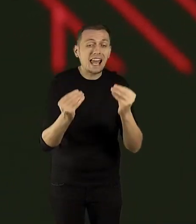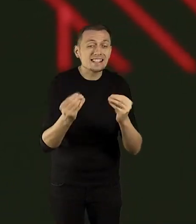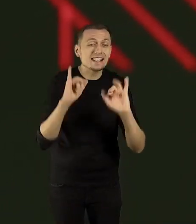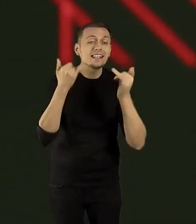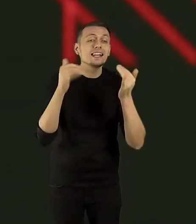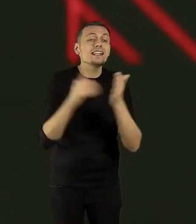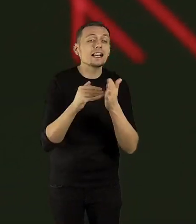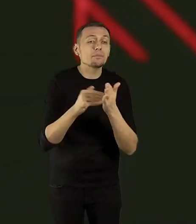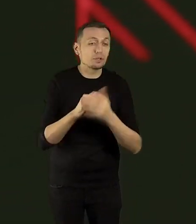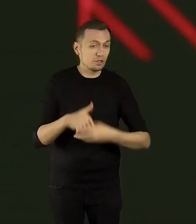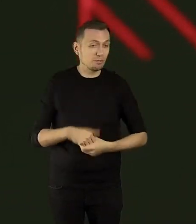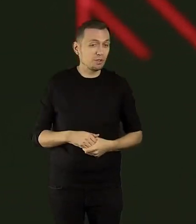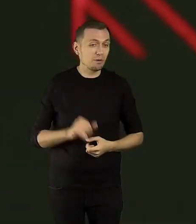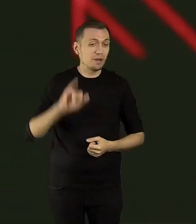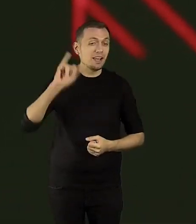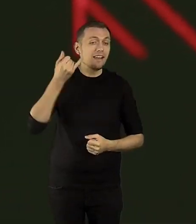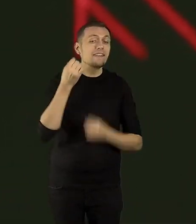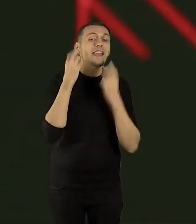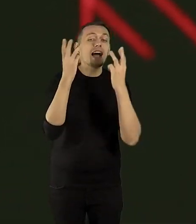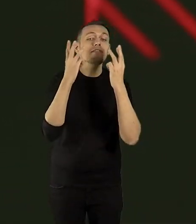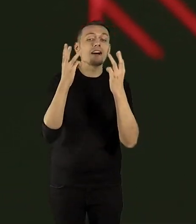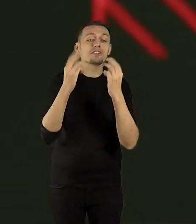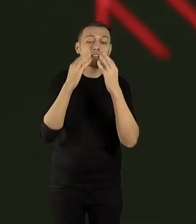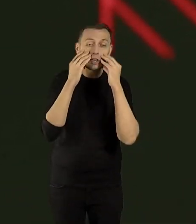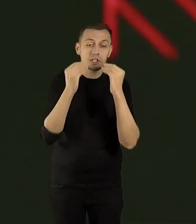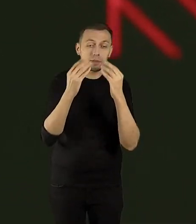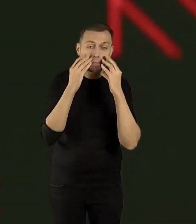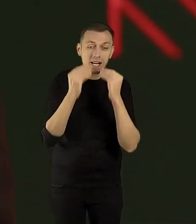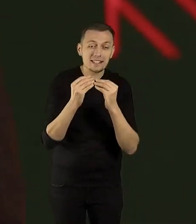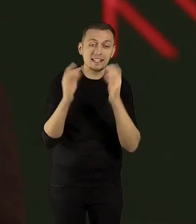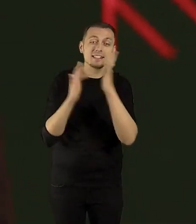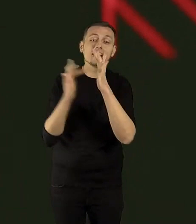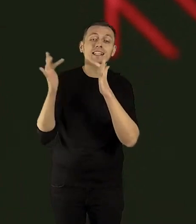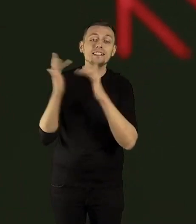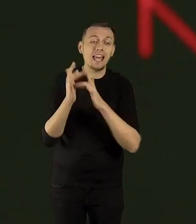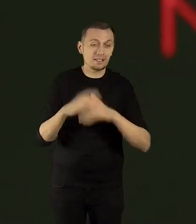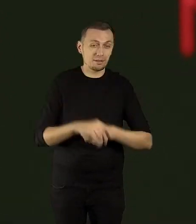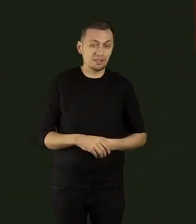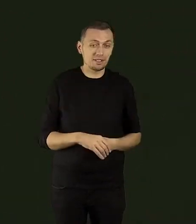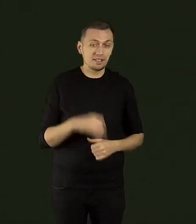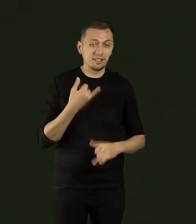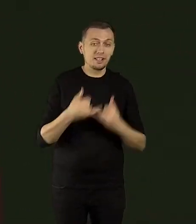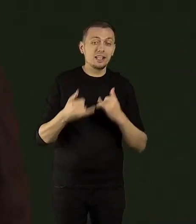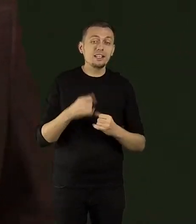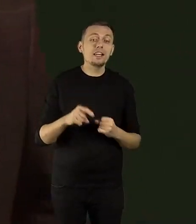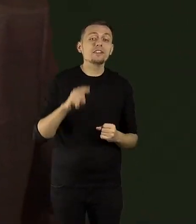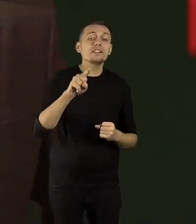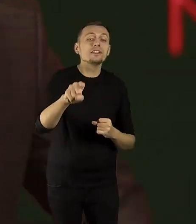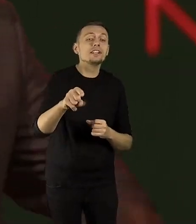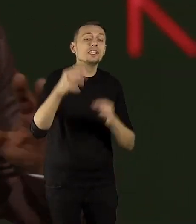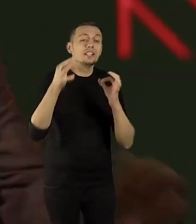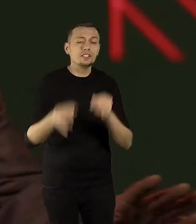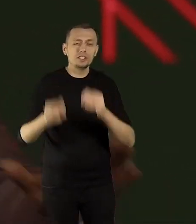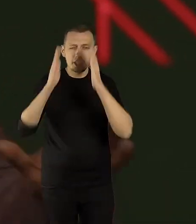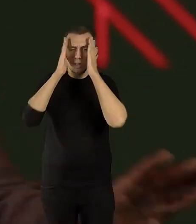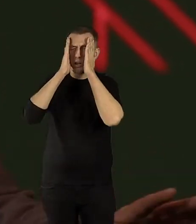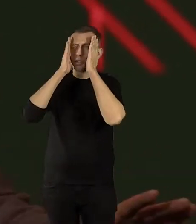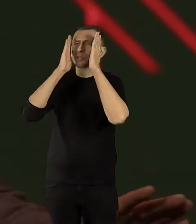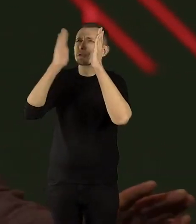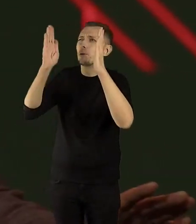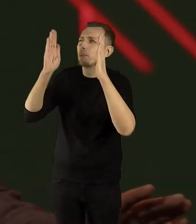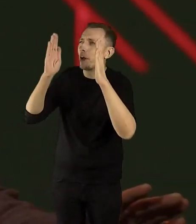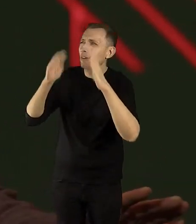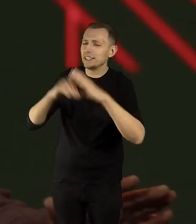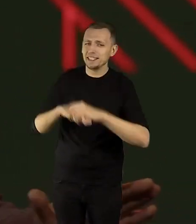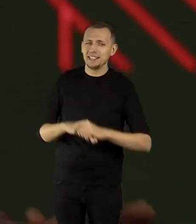Jeśli jesteś skupiony dzisiaj bardziej na tym, co kupić, jakie świecidło, a nie zaniesiesz komuś Ewangelii, to minęłeś się z